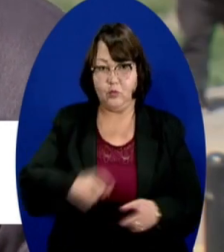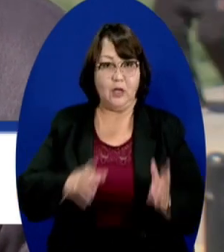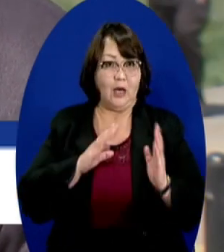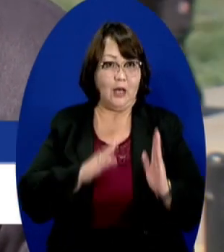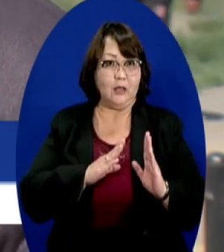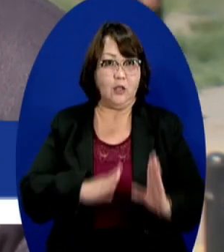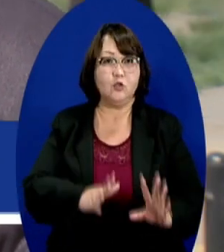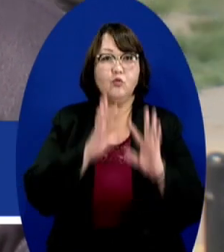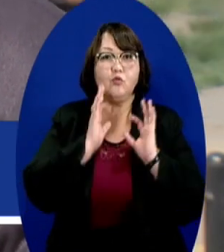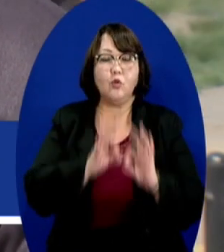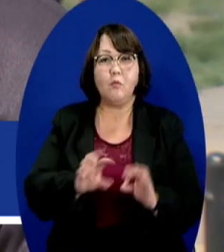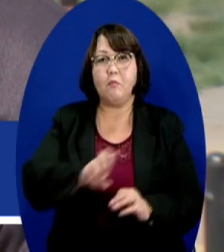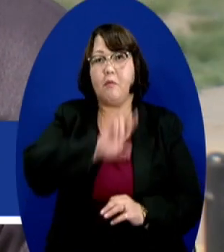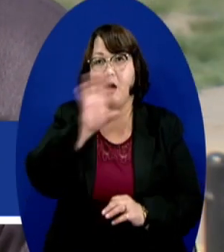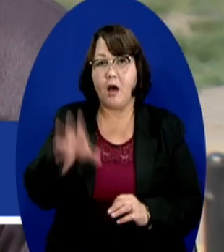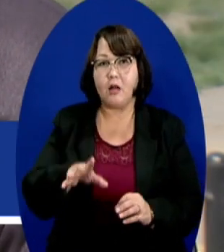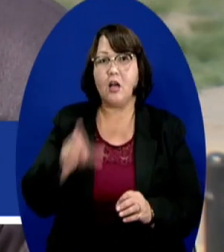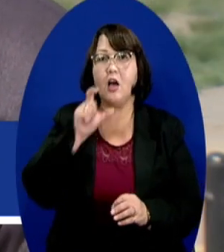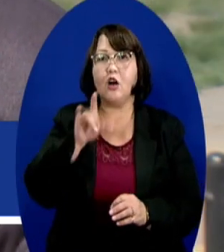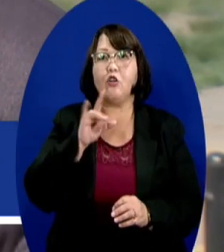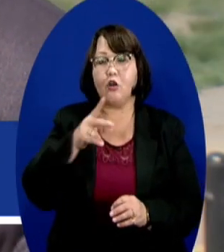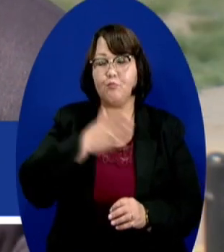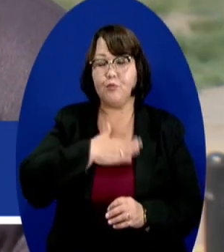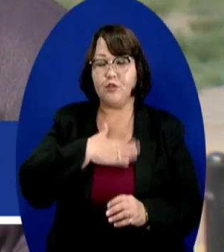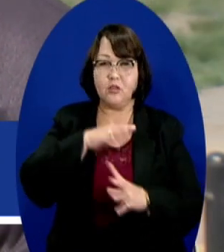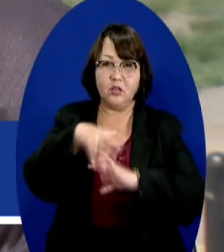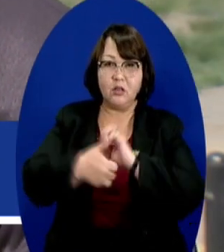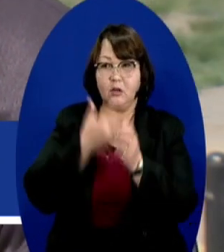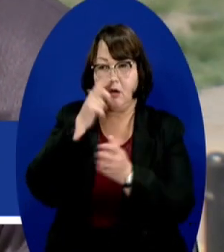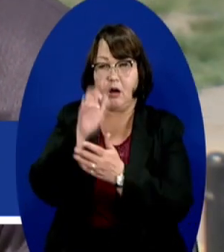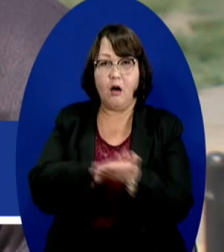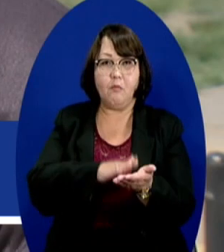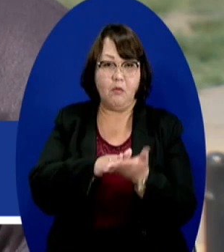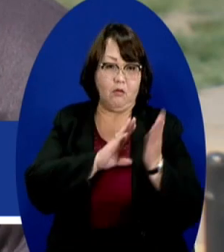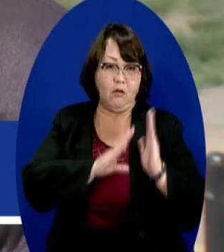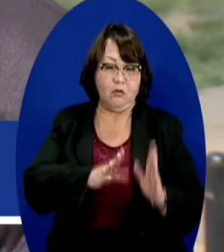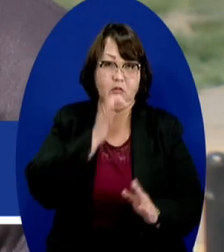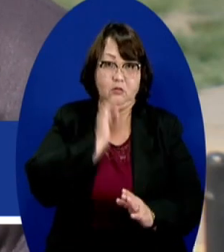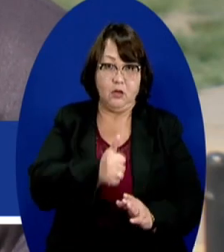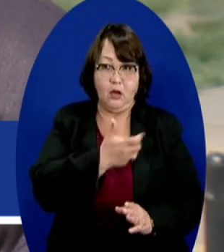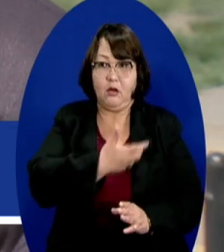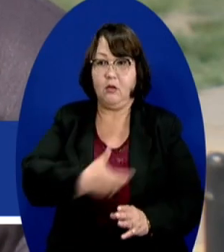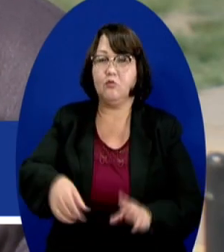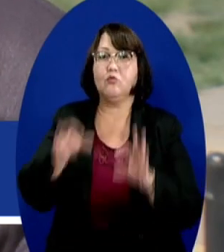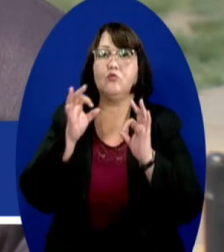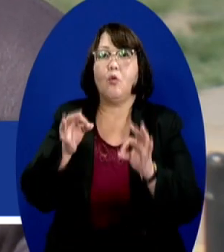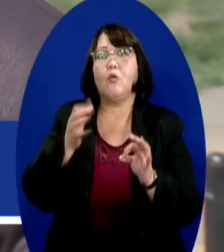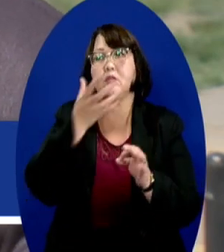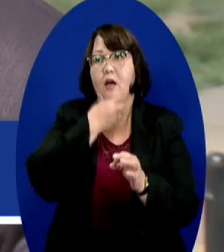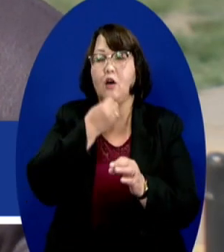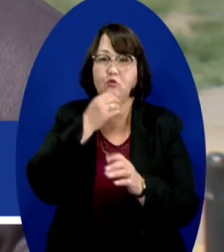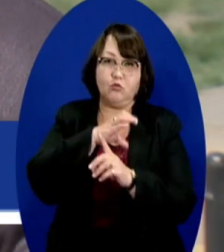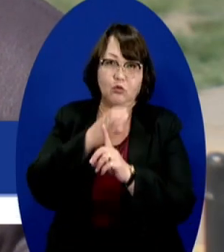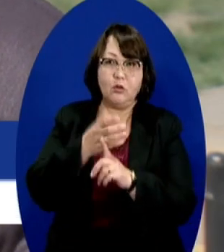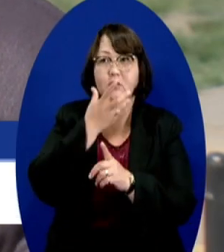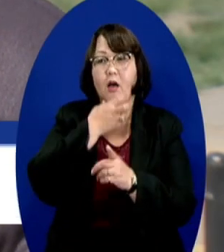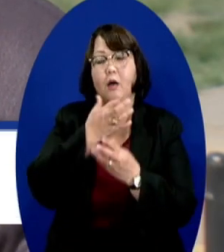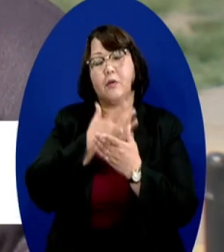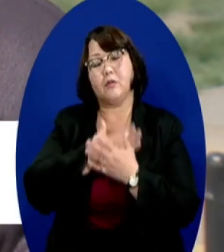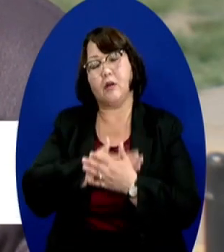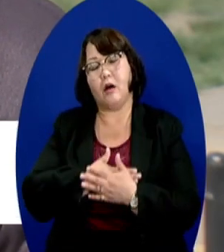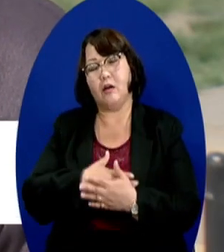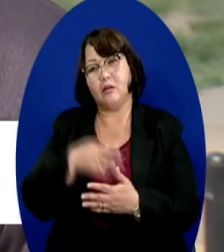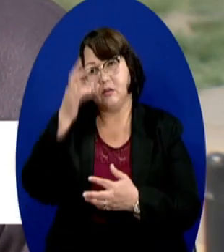сайхан цэвэрхэн аялал сурах тий байгаль дэлхийгээ хамгаалах За одоо мөн одоо энэ байгалийнхаа үзсэн сайхан газар альжаал ядаргаагаа